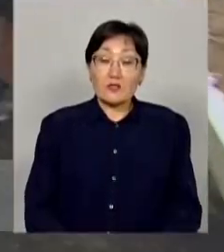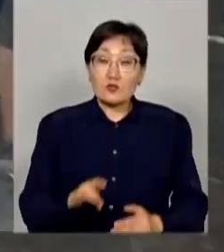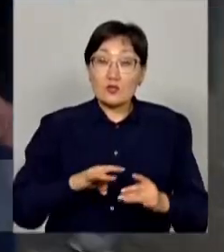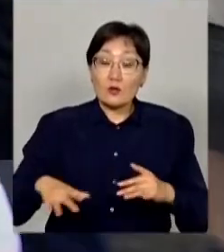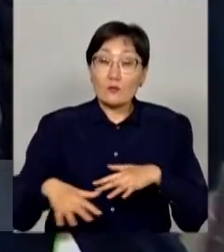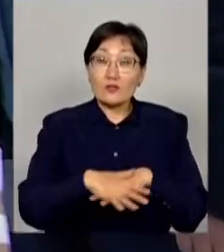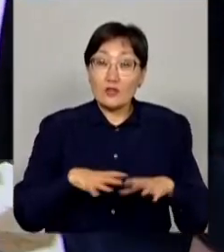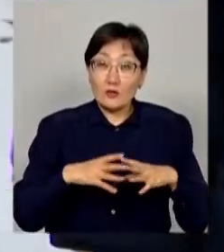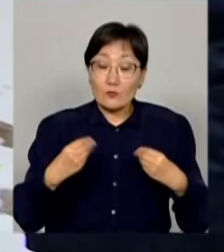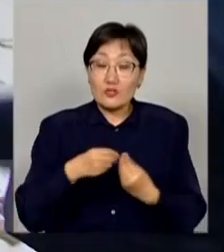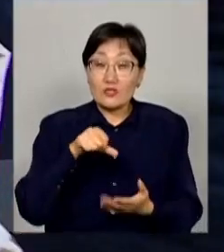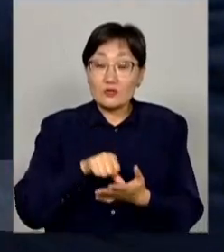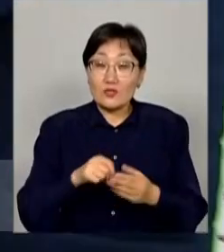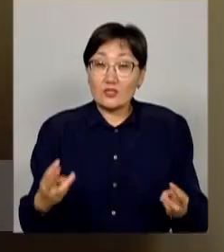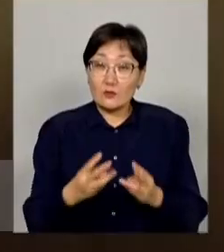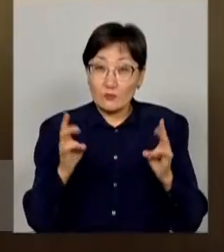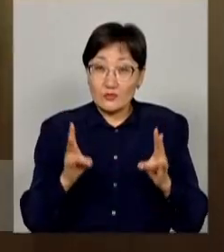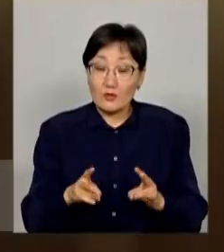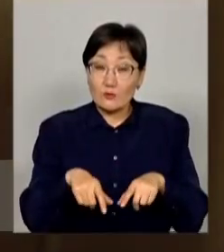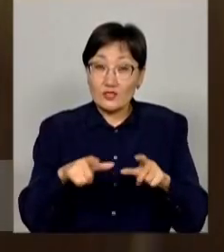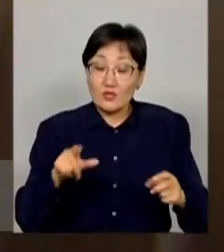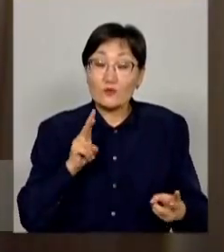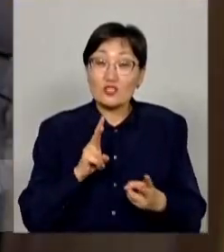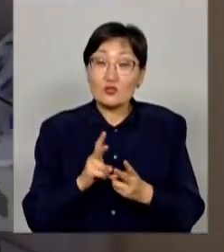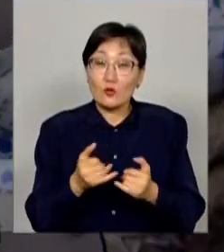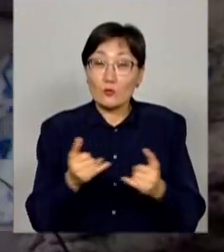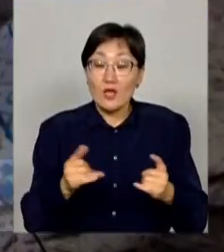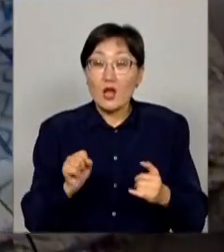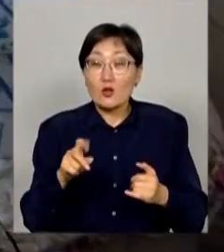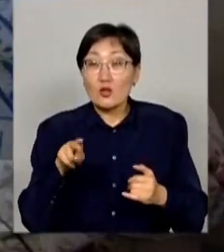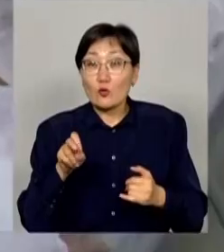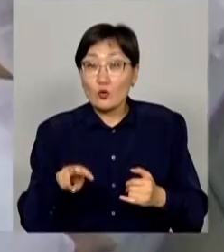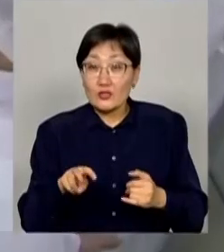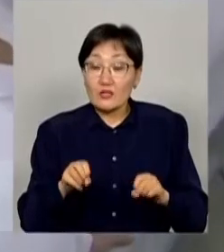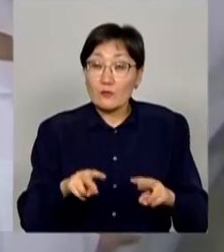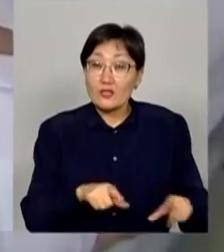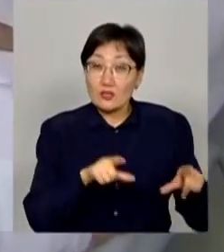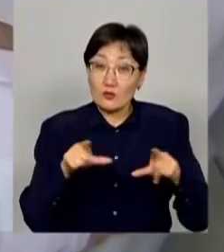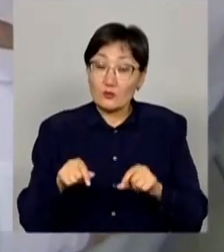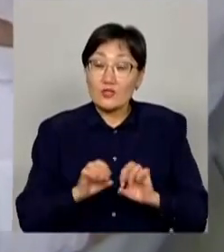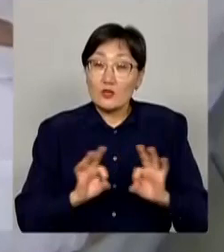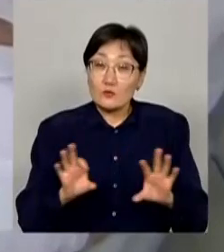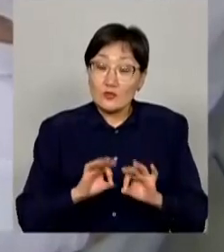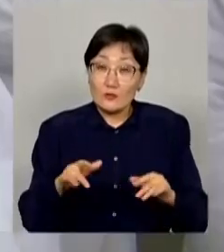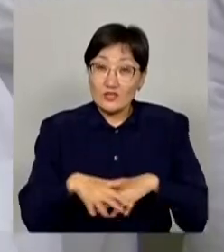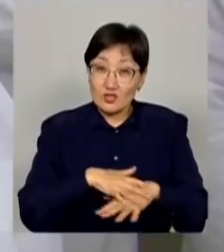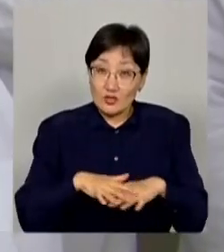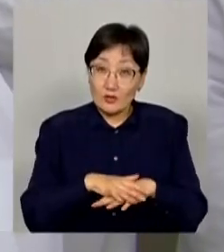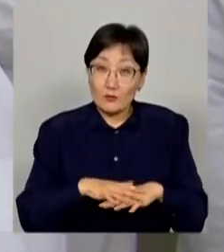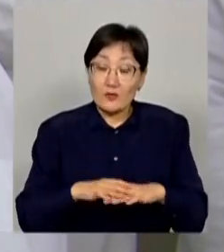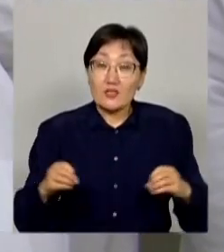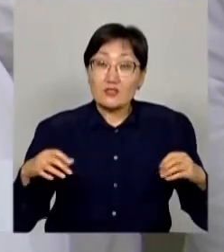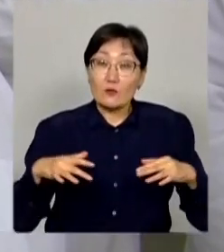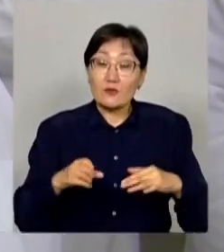республикалық қоғамдық штаб өкілдері өрттен зардап шеккен тұрғындармен жүздесу үшін әулиекөлге арнайы барды кейіннен үгіт насихат үшін жергілікті жұртты жиған